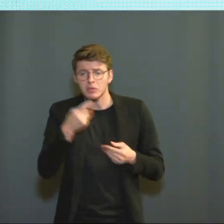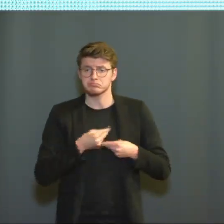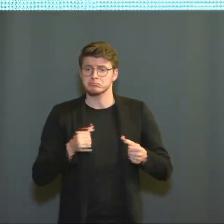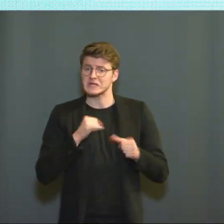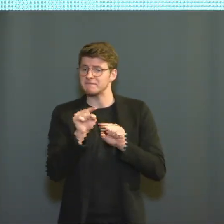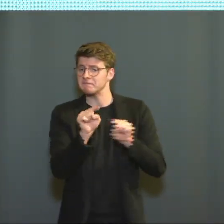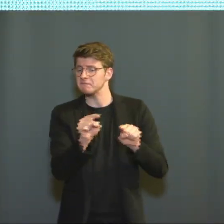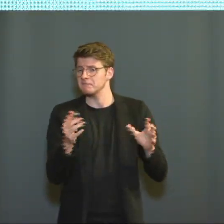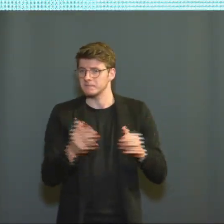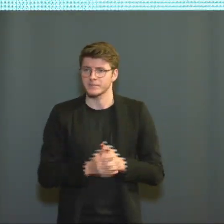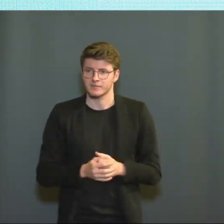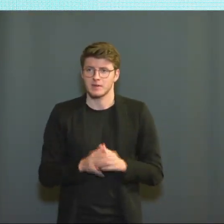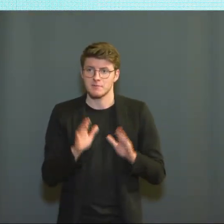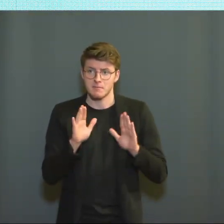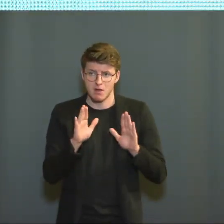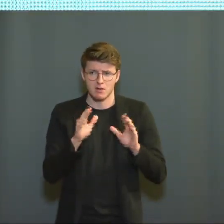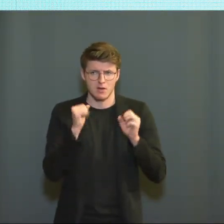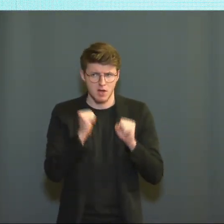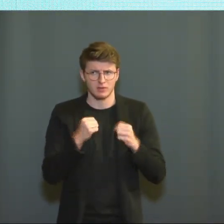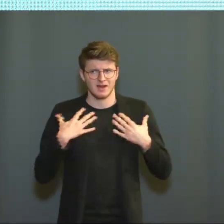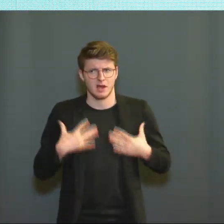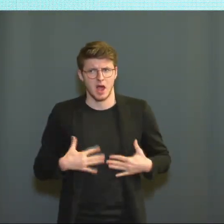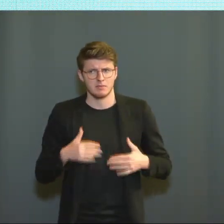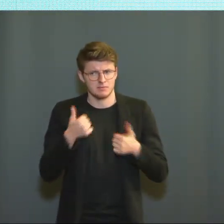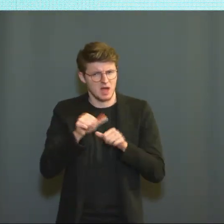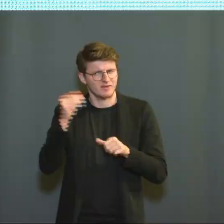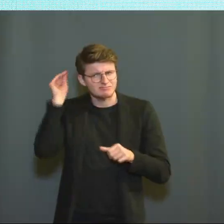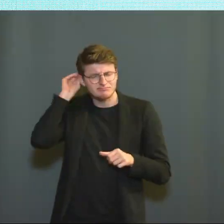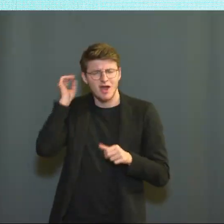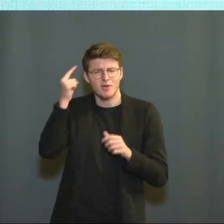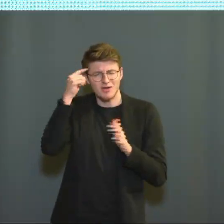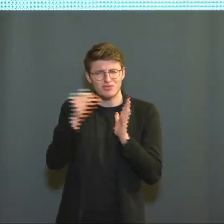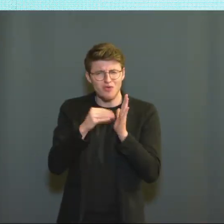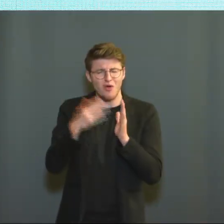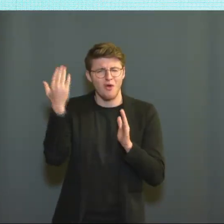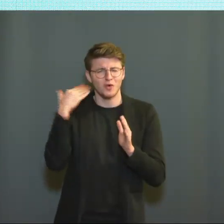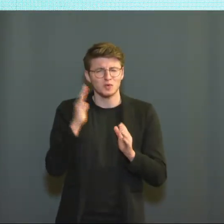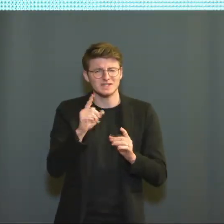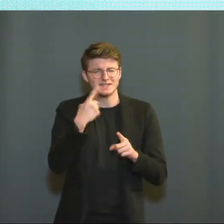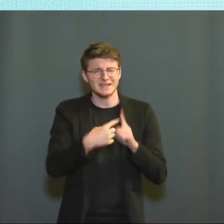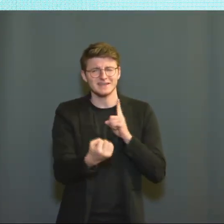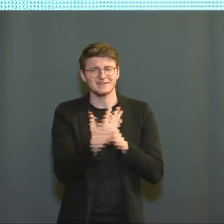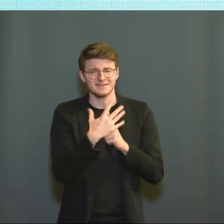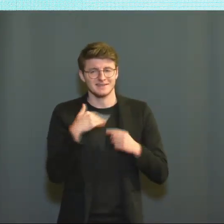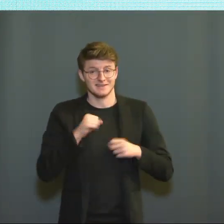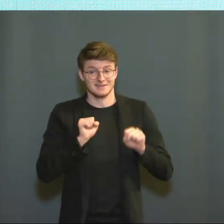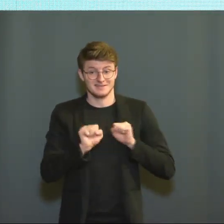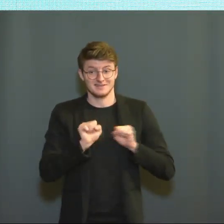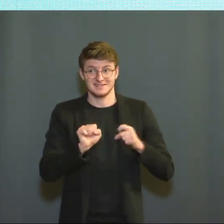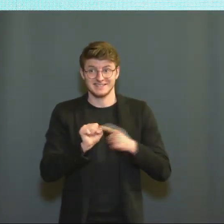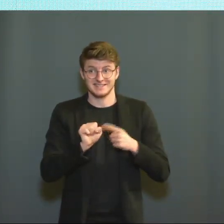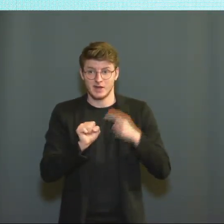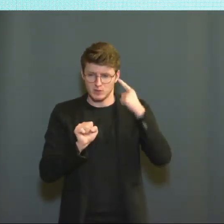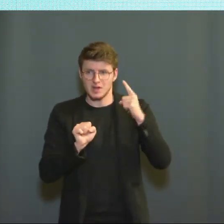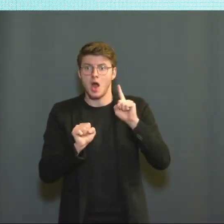zeggen dat er geen geheugen of geen immuniteit meer is. Het kan zijn dat de immuniteit nog steeds een geheugen heeft opgebouwd dat